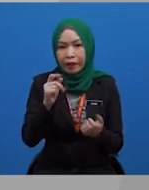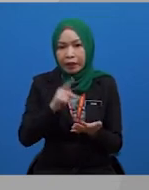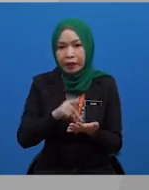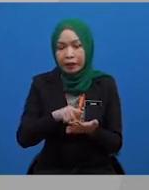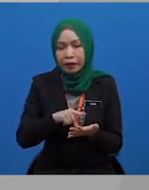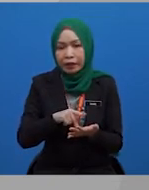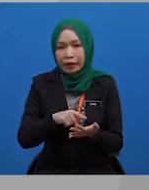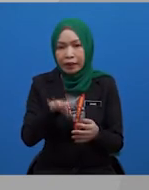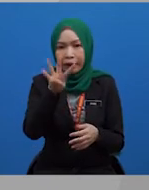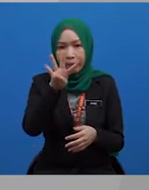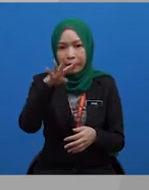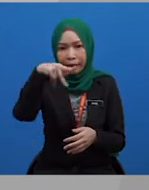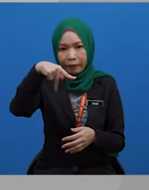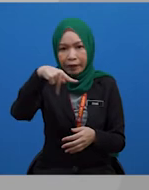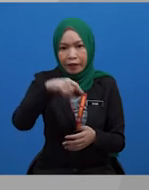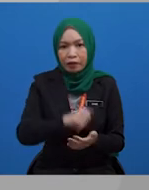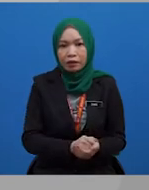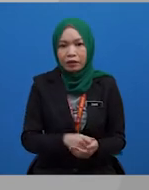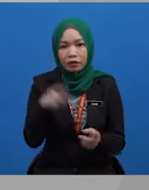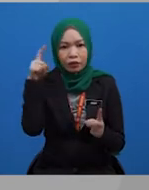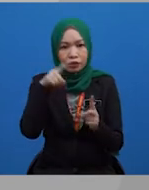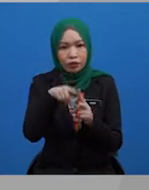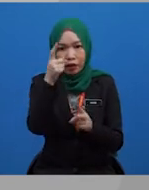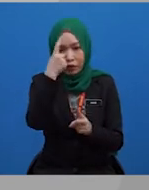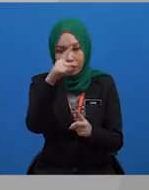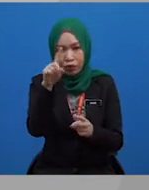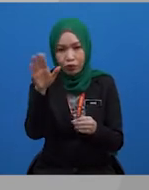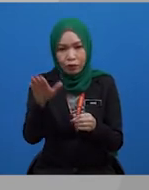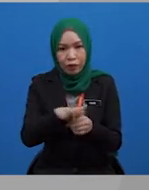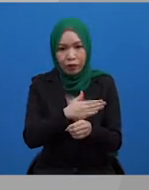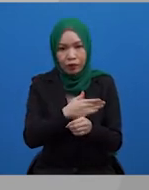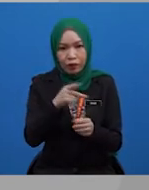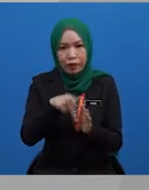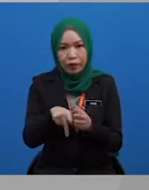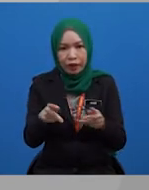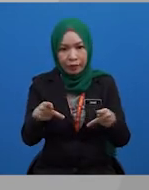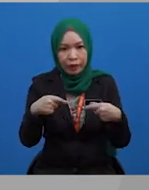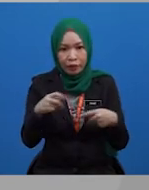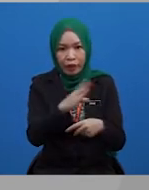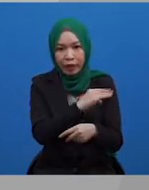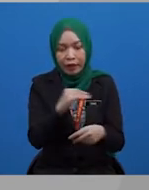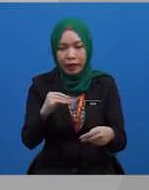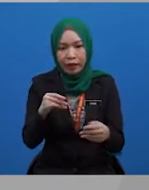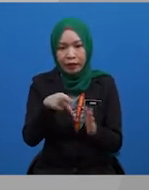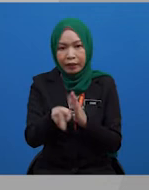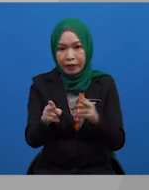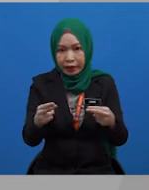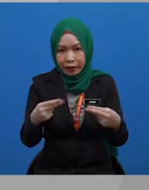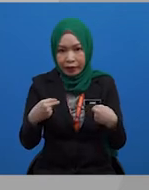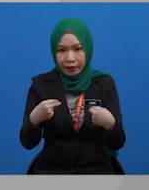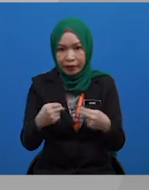Ia adalah bertujuan untuk memenuhi keperluan dan juga kehendak segmen pasaran yang berbeza